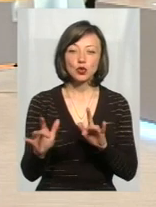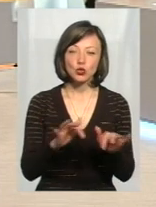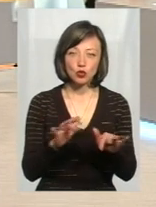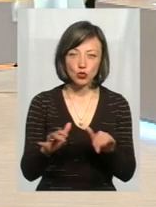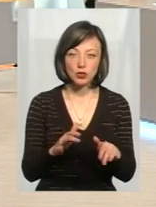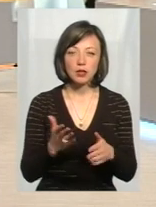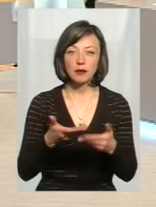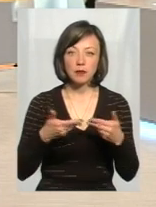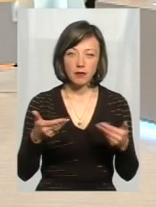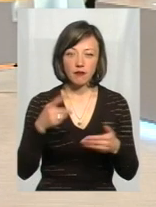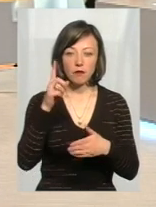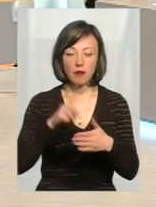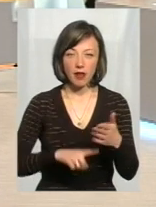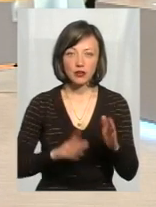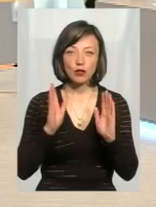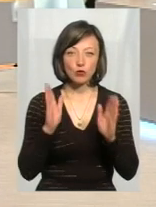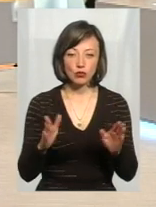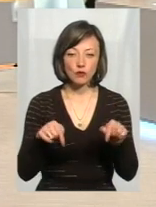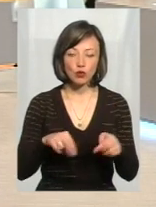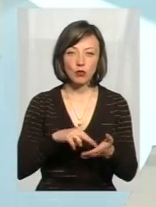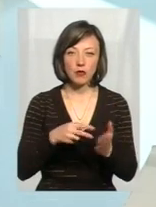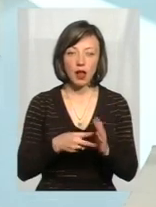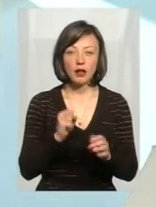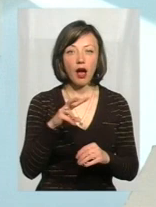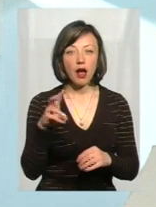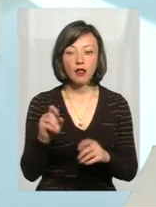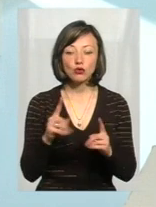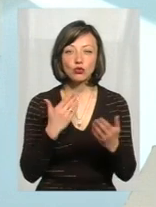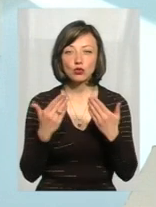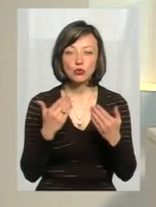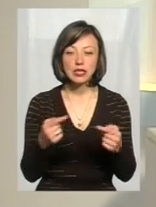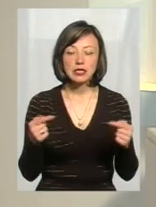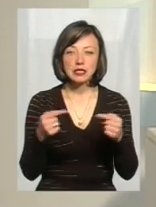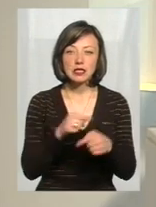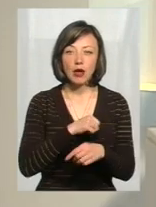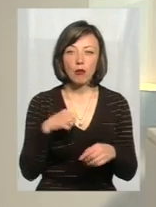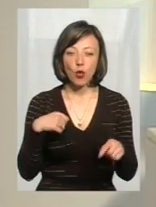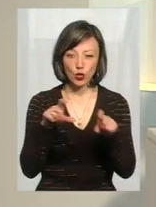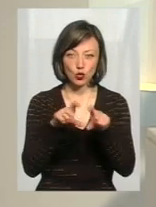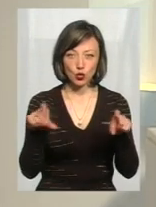ми впевнені, що вони будуть в цьому плані. Але що стосується самої структури.